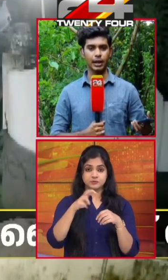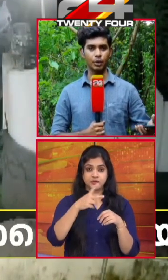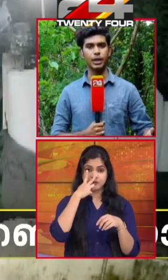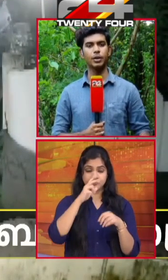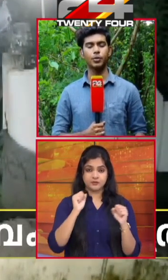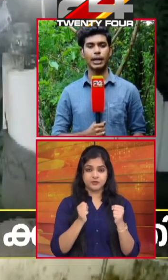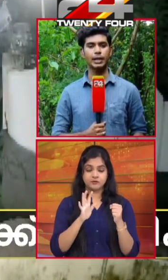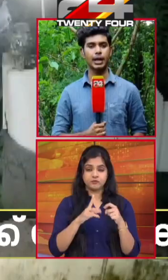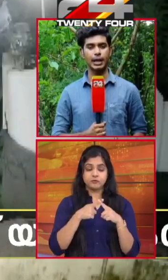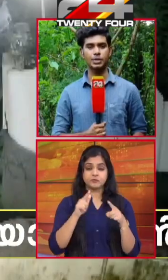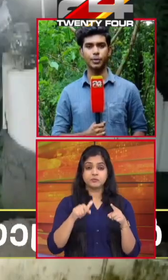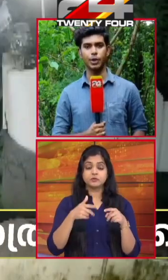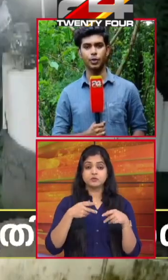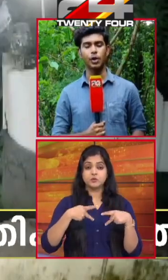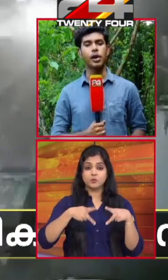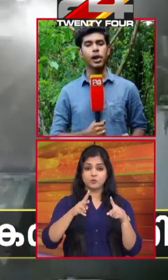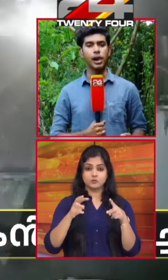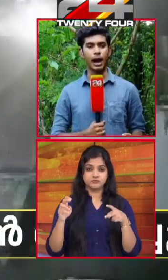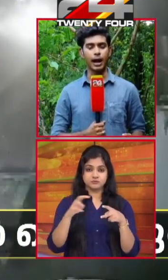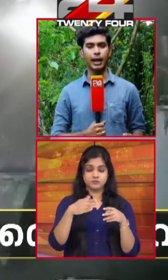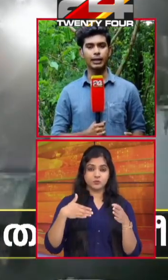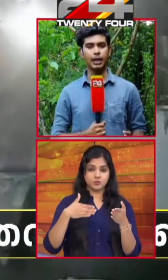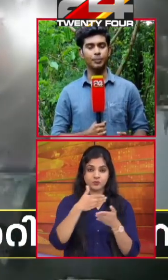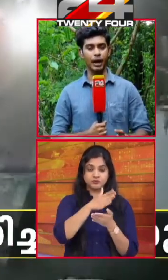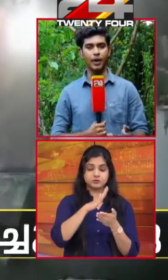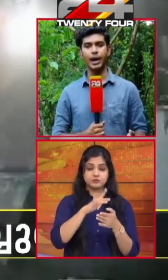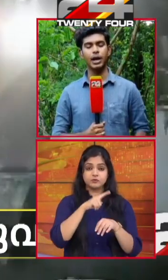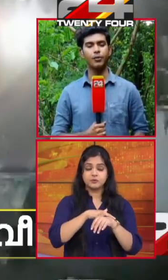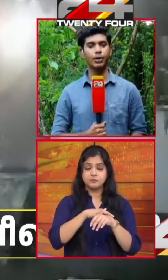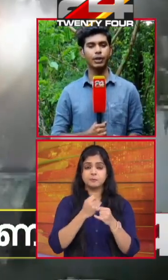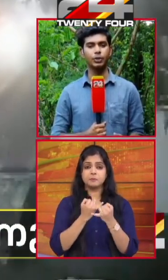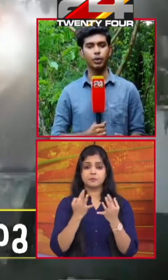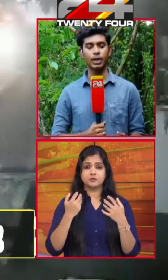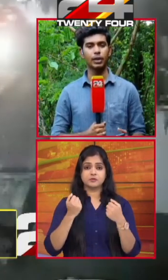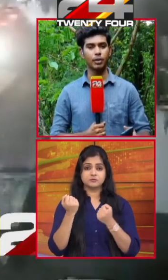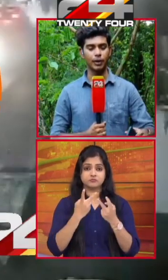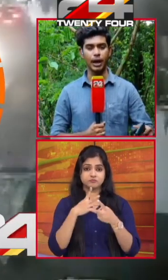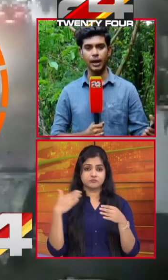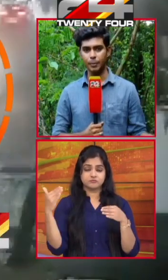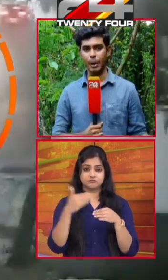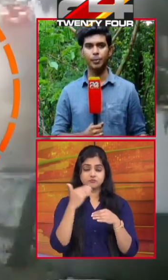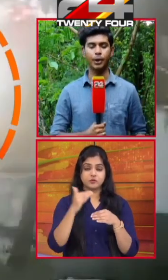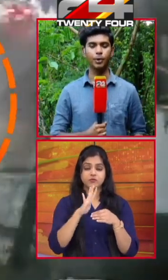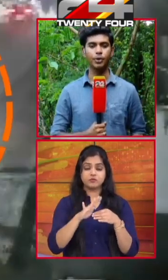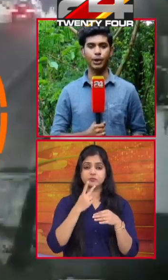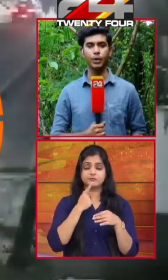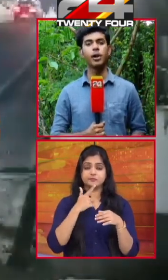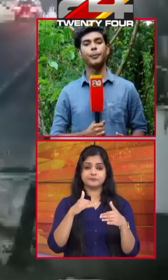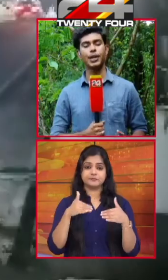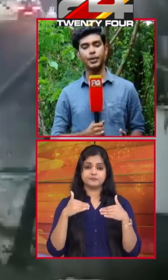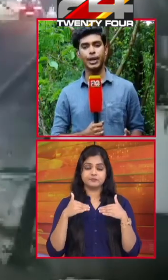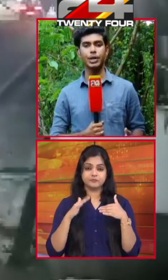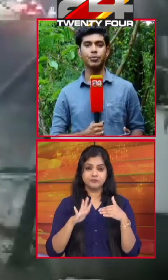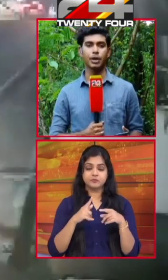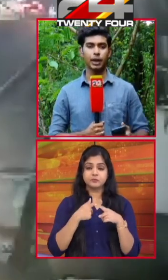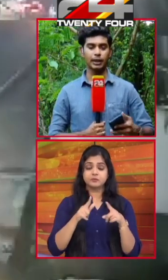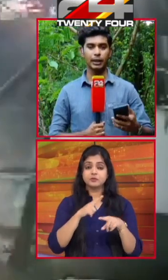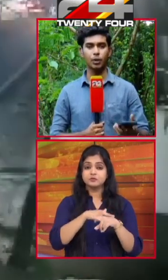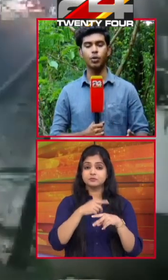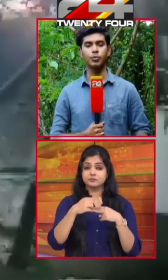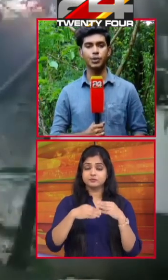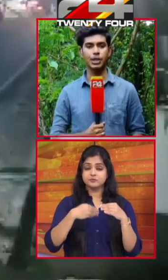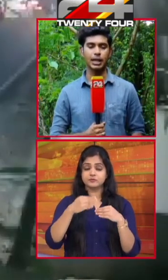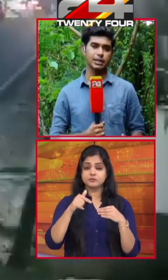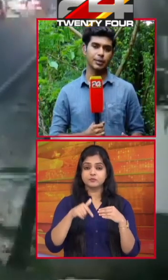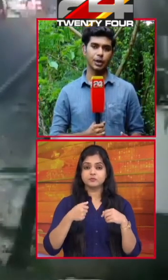ശ്രമിക്കുന്നു, അല്ലെങ്കിൽ റോഡിന് കുറുകെ കടക്കാൻ ശ്രമിക്കുന്നു. ആ ഘട്ടത്തിൽ പല വാഹനങ്ങൾ വരുന്നതിനെ തുടർന്ന് നായ പിറകോട്ട് വരുന്നു. പിന്നീട് വീണ്ടും